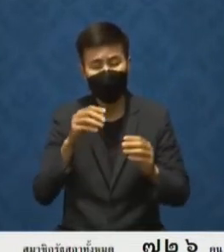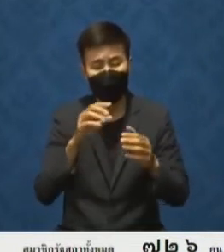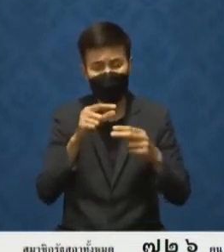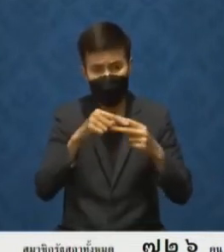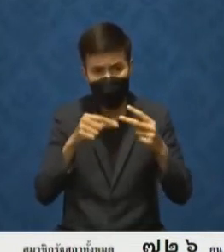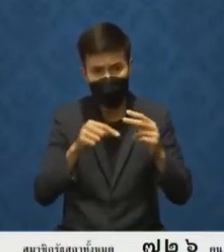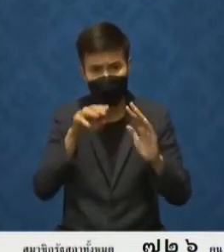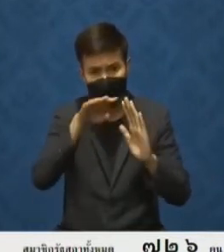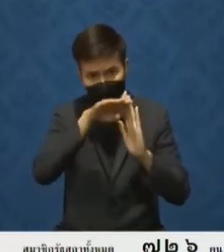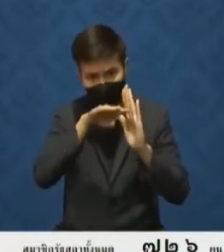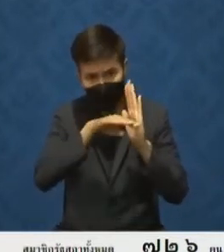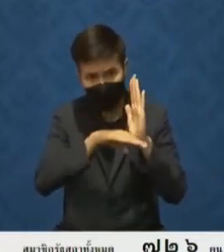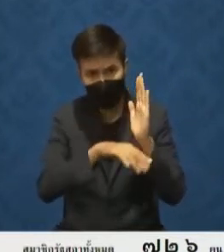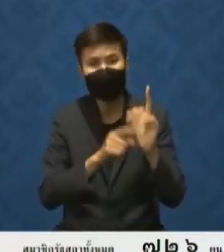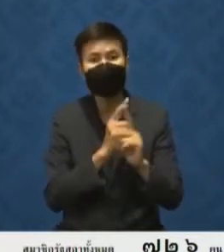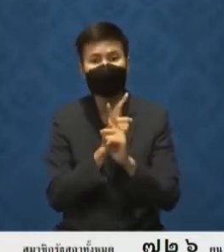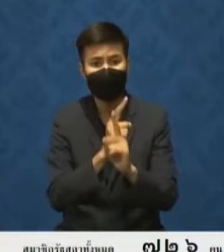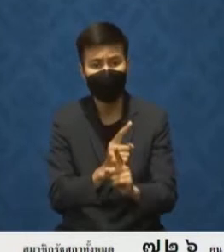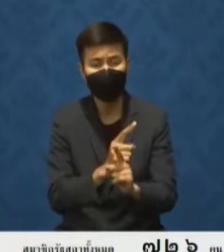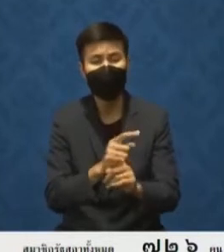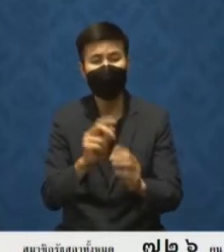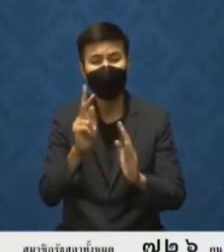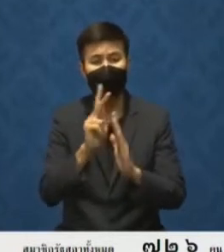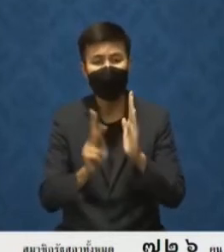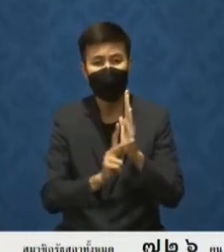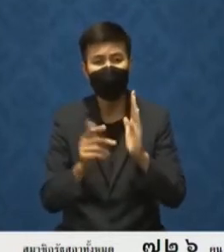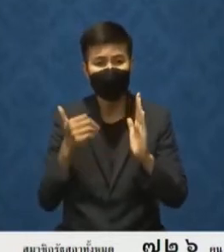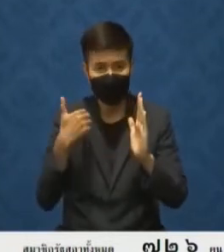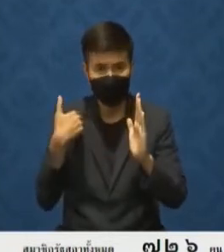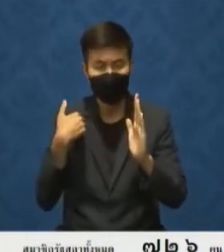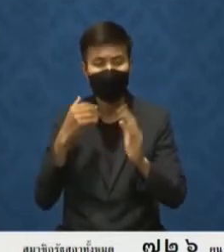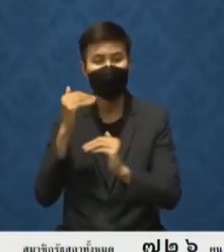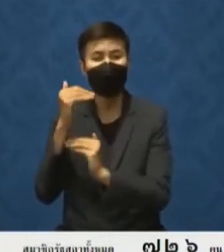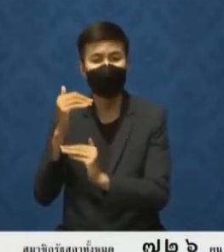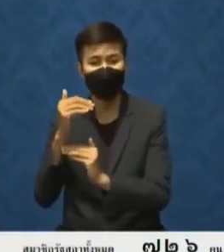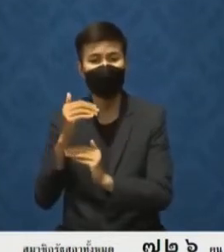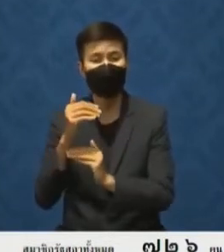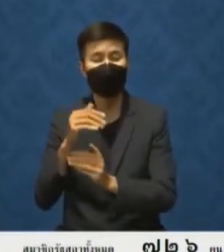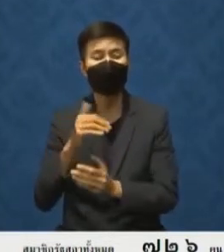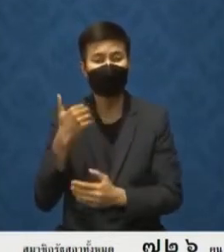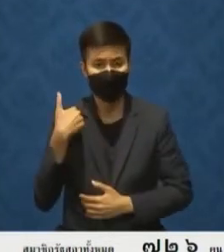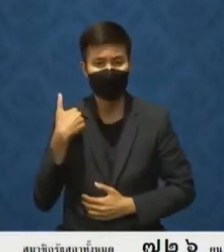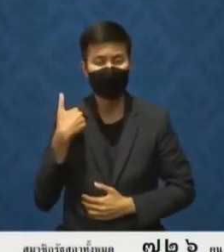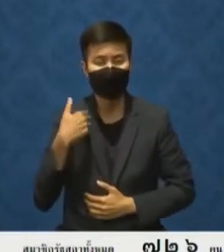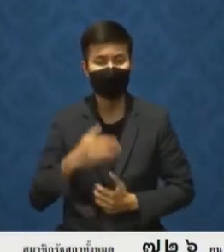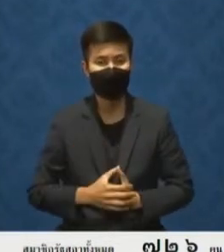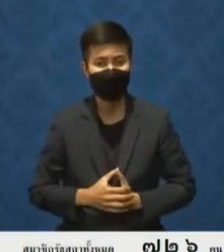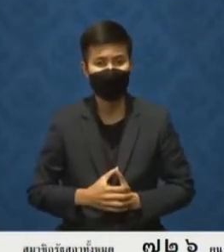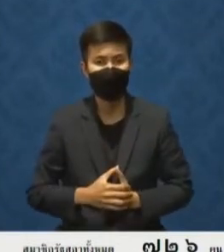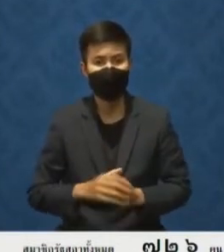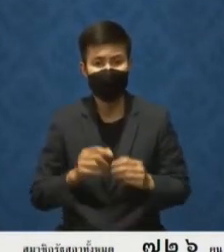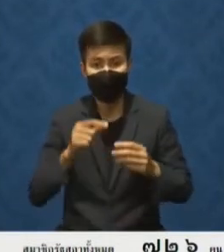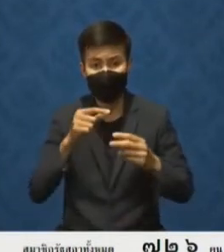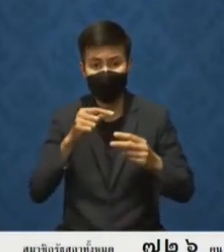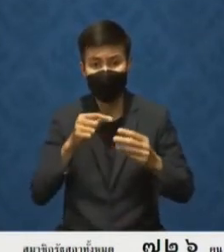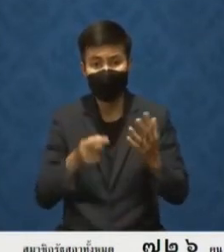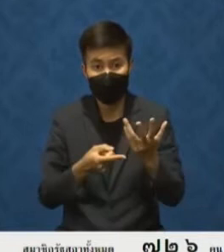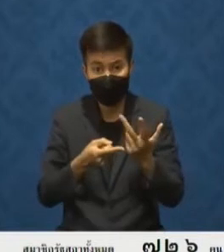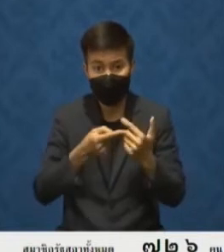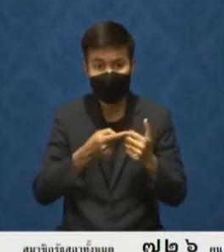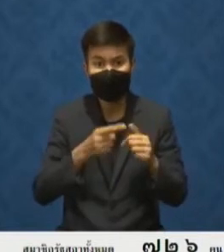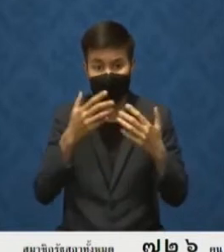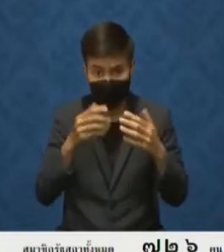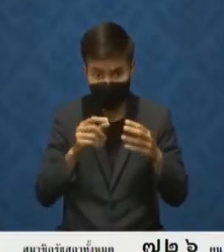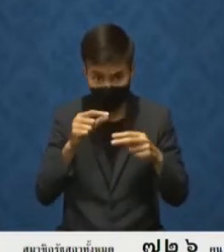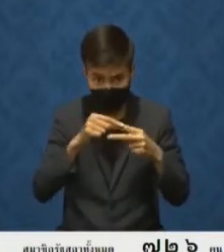การรายงานคะแนนใแตละหนวยเลอกตั้งกฎหมายเดิมกมกำหนดไอยู่แล้วหมายถงว่าเมอน่รคะแนนเสร็ใแตลหนเลืตั้